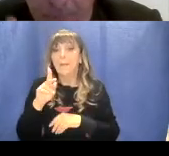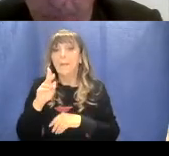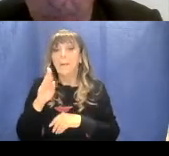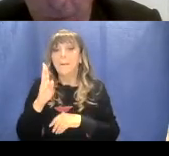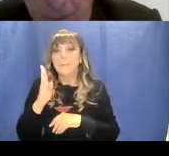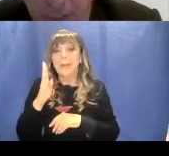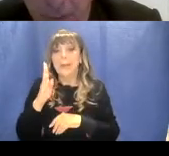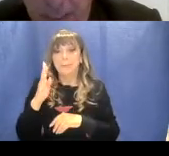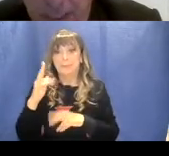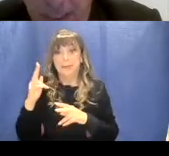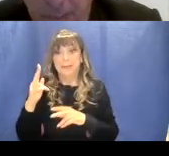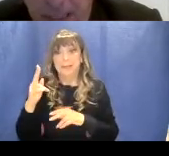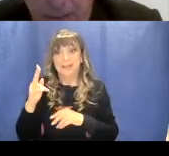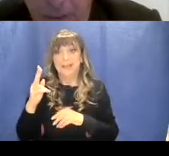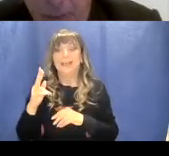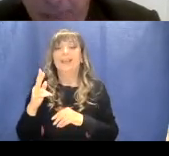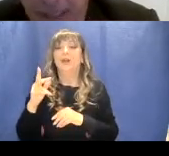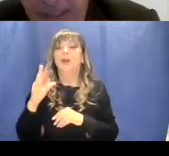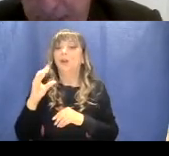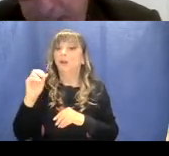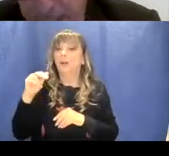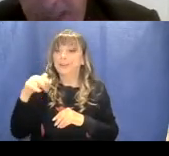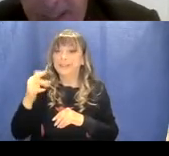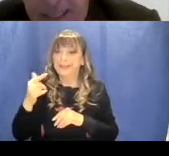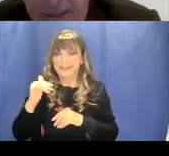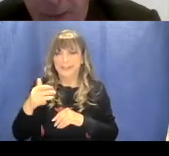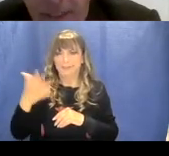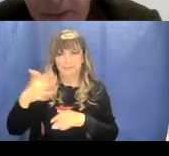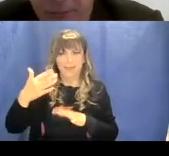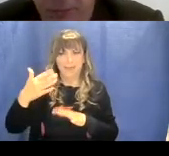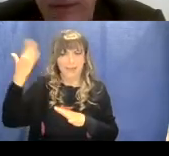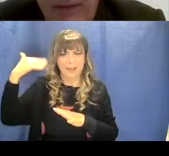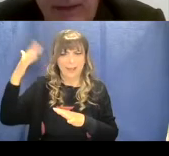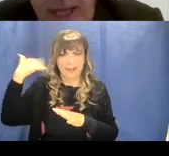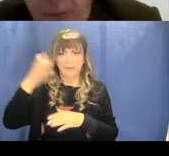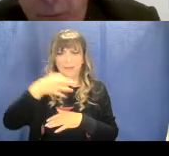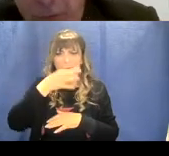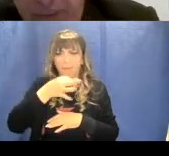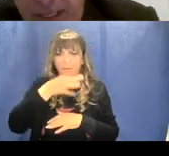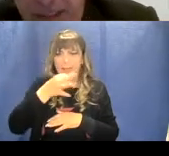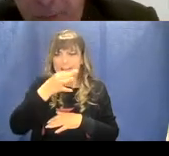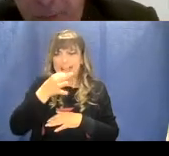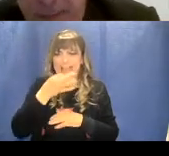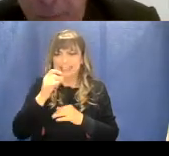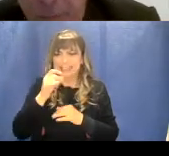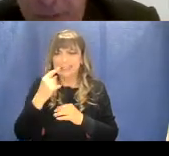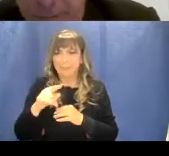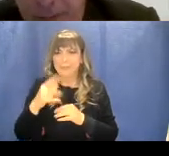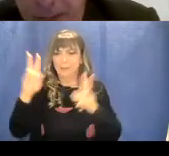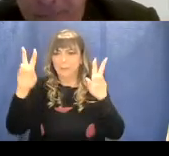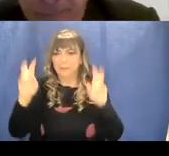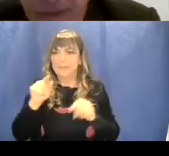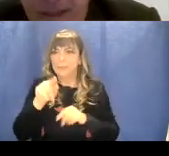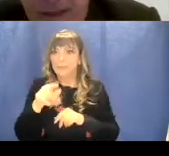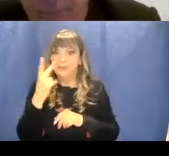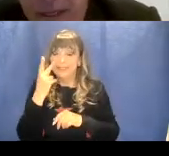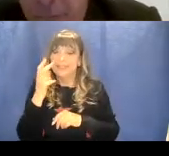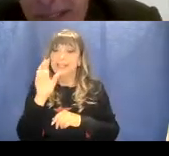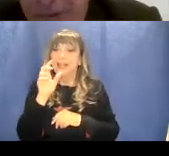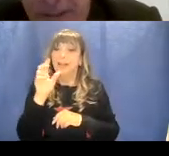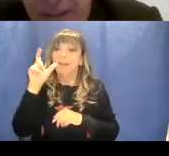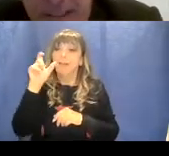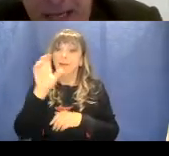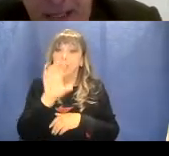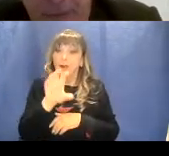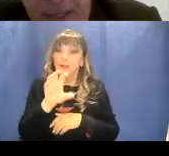che di giardino di archimede una conferenza intera legata a questo ecco chi lo vedete in questa fotografia fa anche